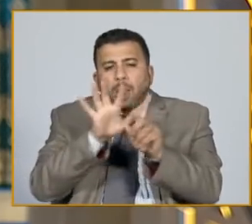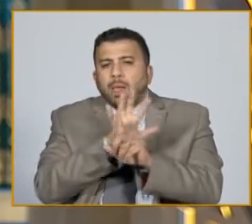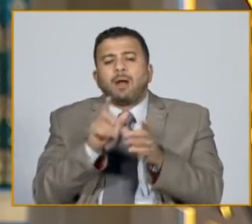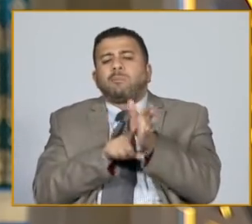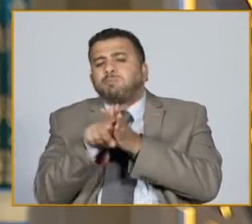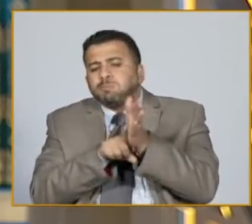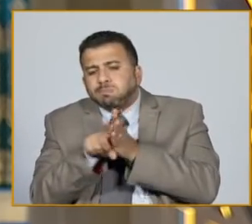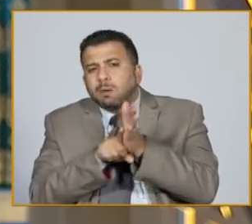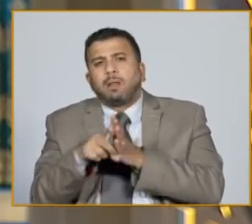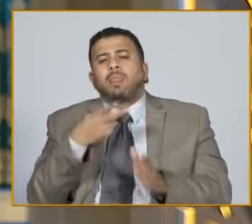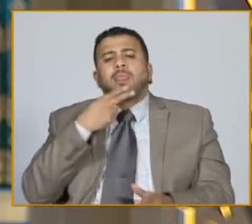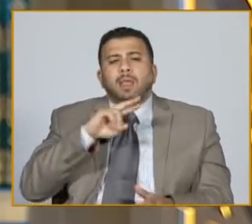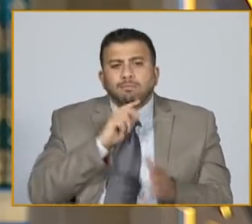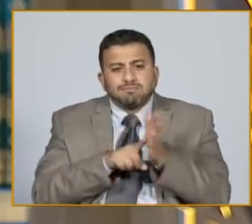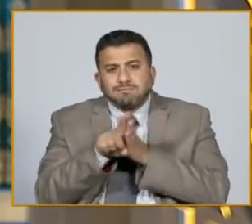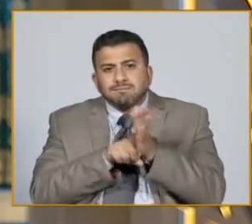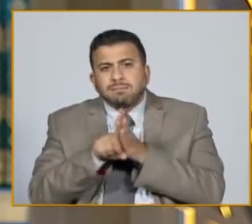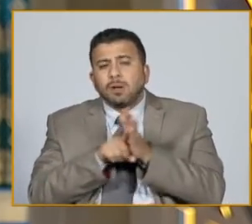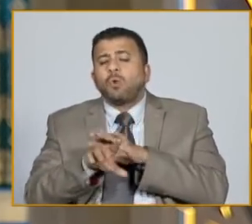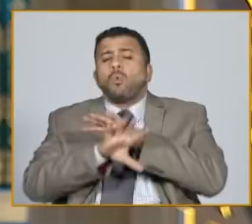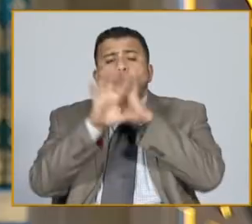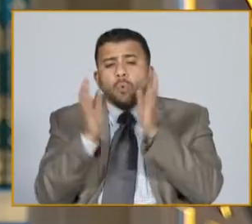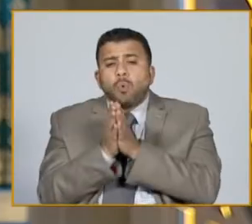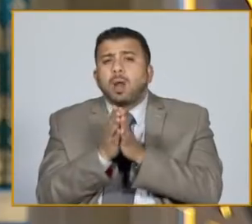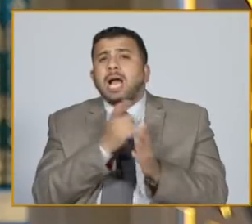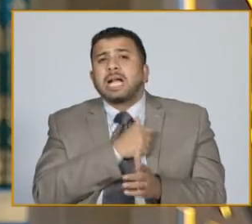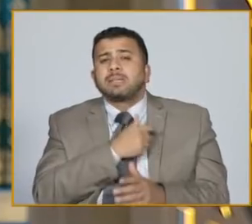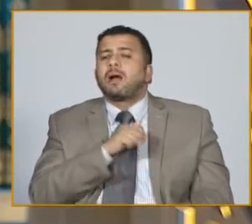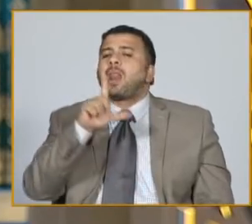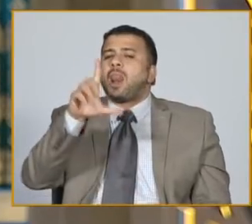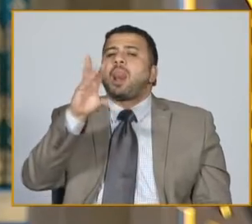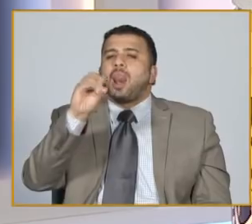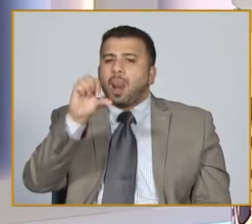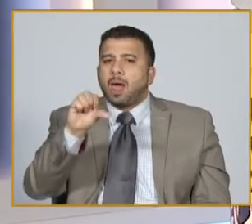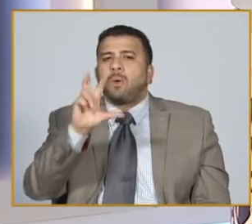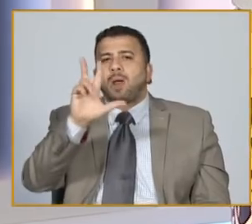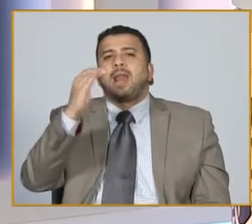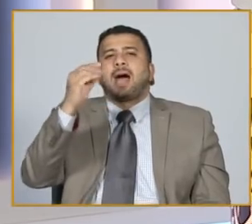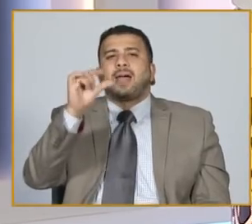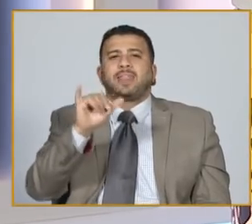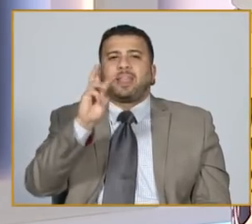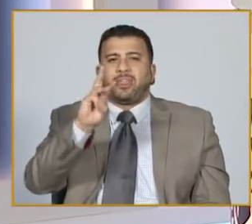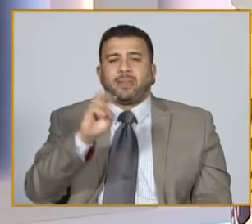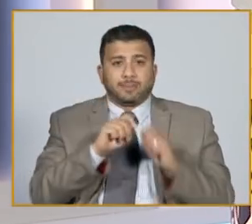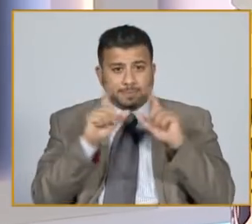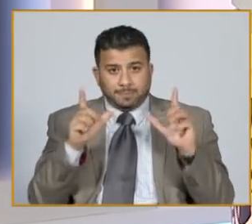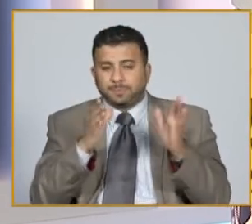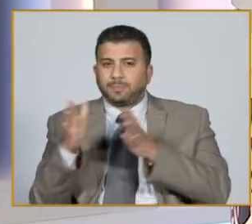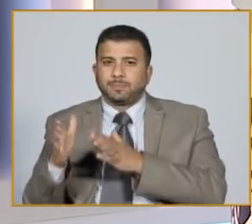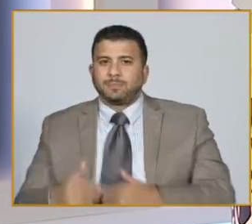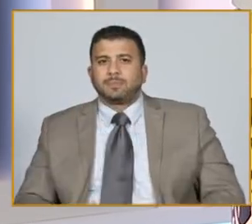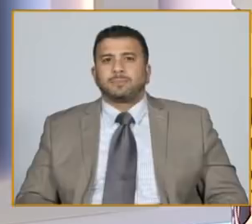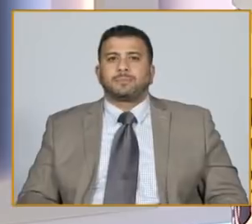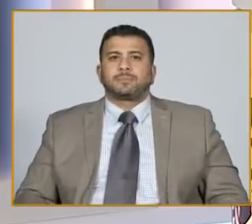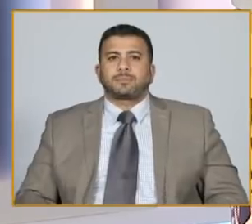ولا افتراء ولا كل هذا يدخل ضمن هذا المعنى. بارك الله فيك. علي يسأل يقول إذا كنت